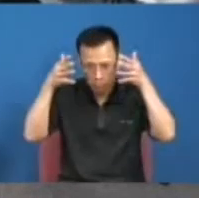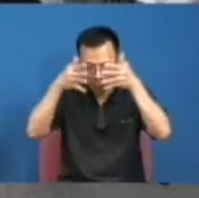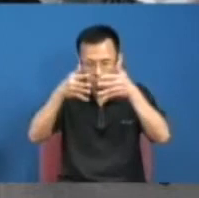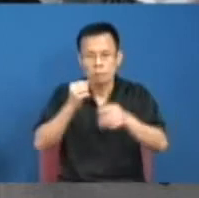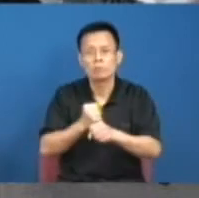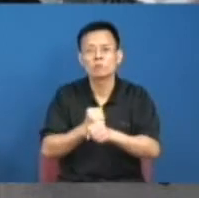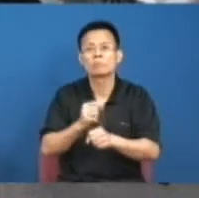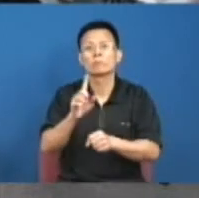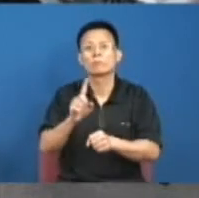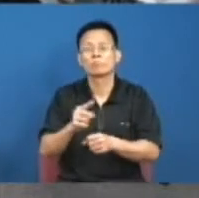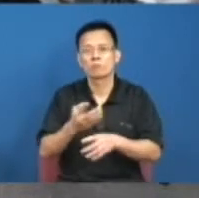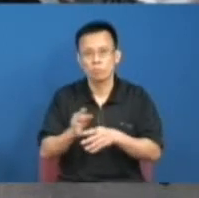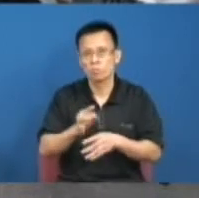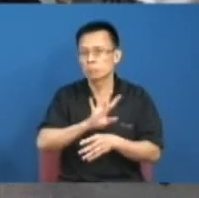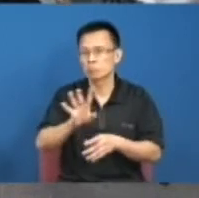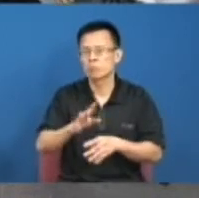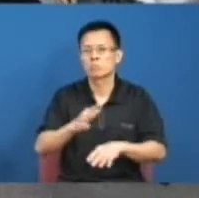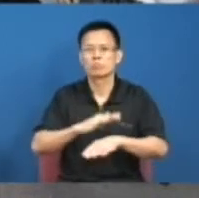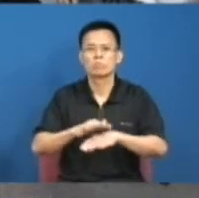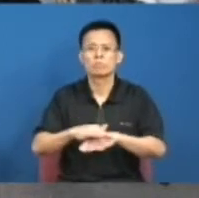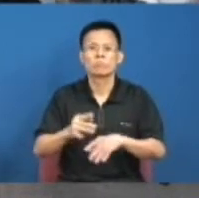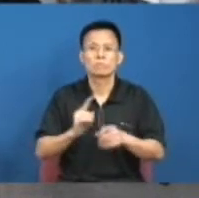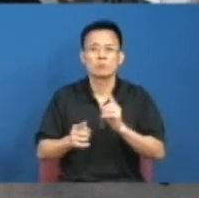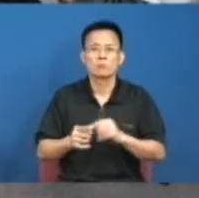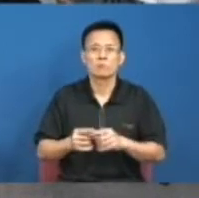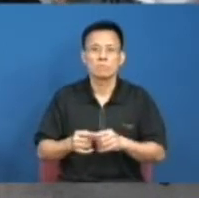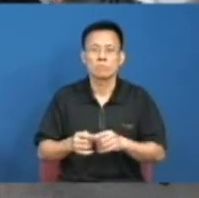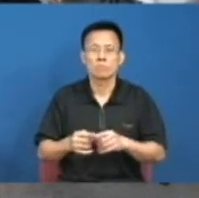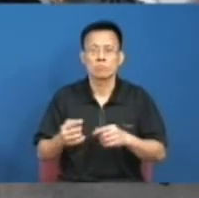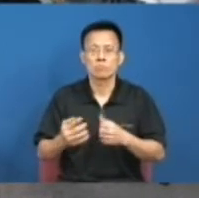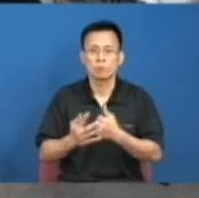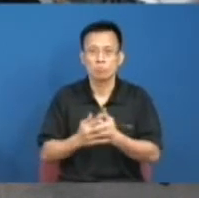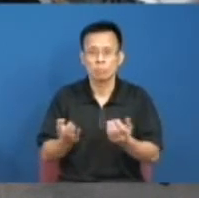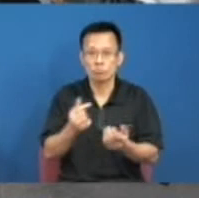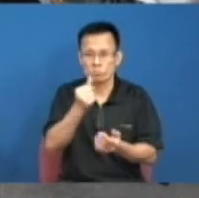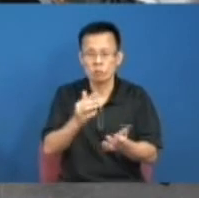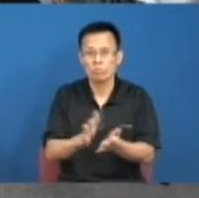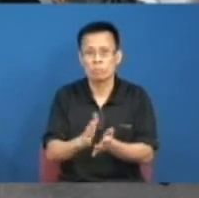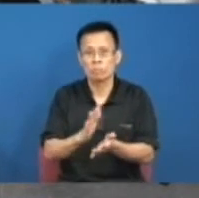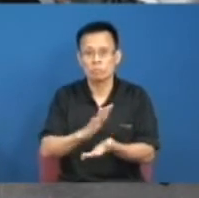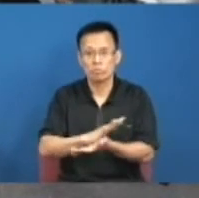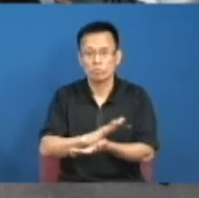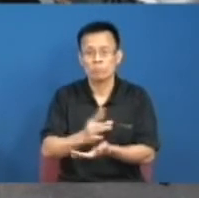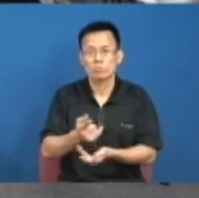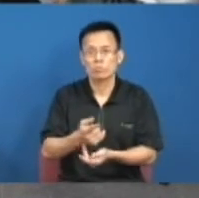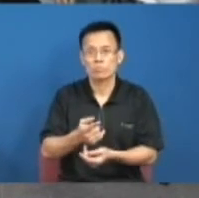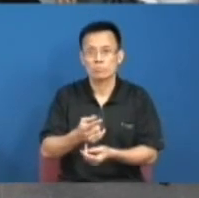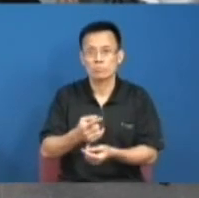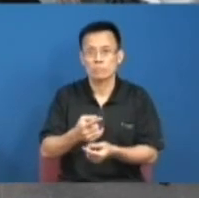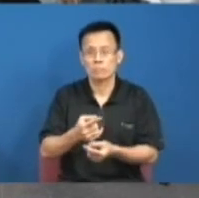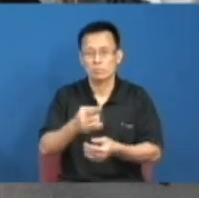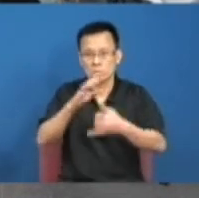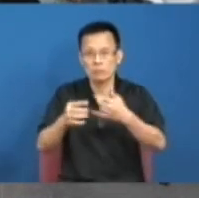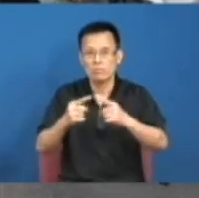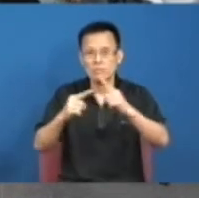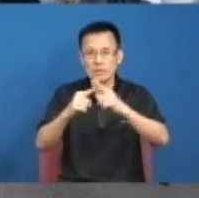咯，所以唔係一般防水，唔係話你保十年， 係啦，跟住咧柴狗就話啦，我哋人生有幾多個十年啊？